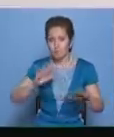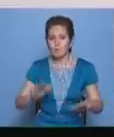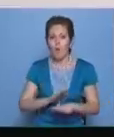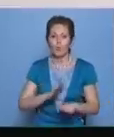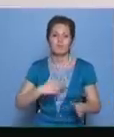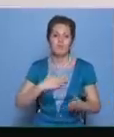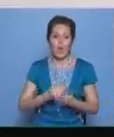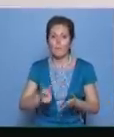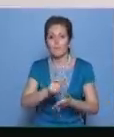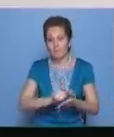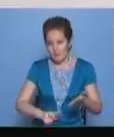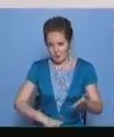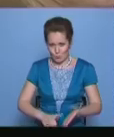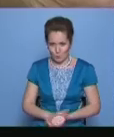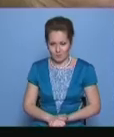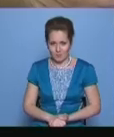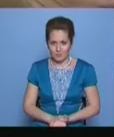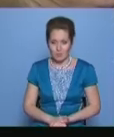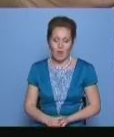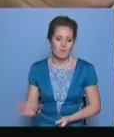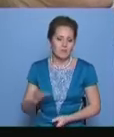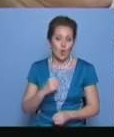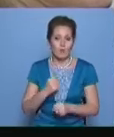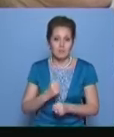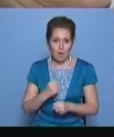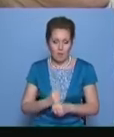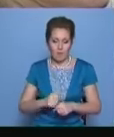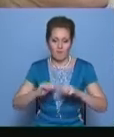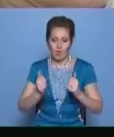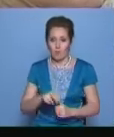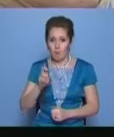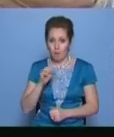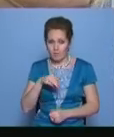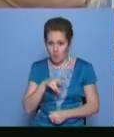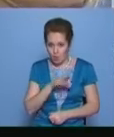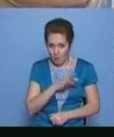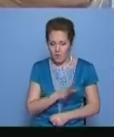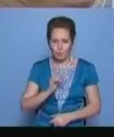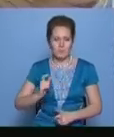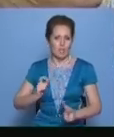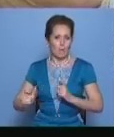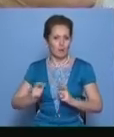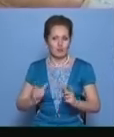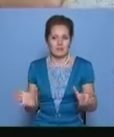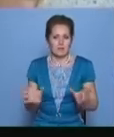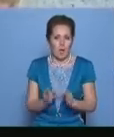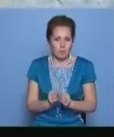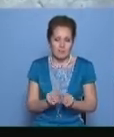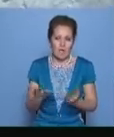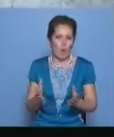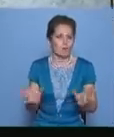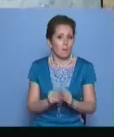композицию. Все сделано в форме батлов, то есть мы будем соперничать еще с каким-то исполнителем, еще с какой-то